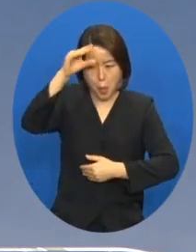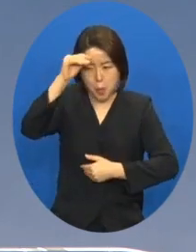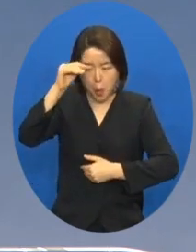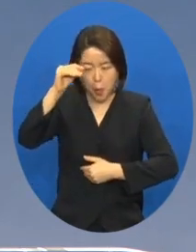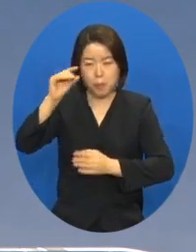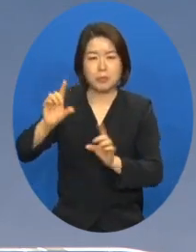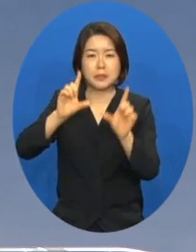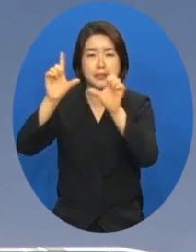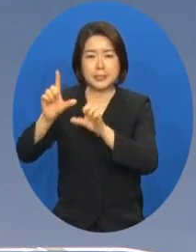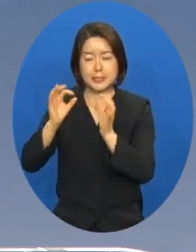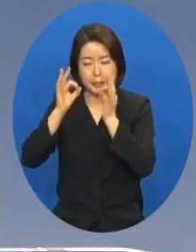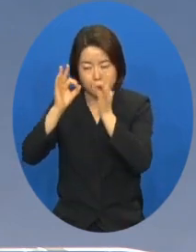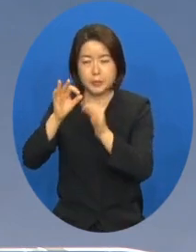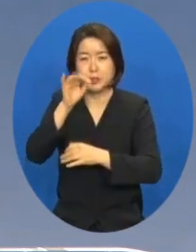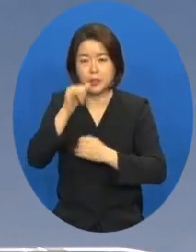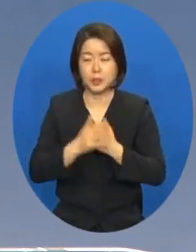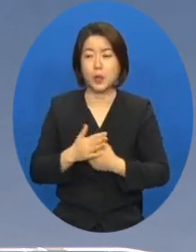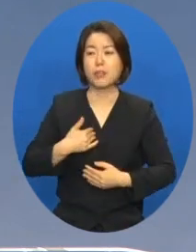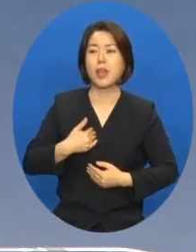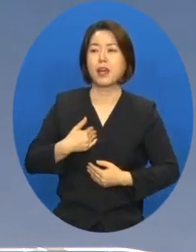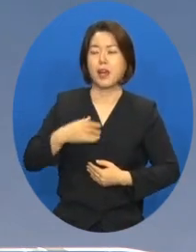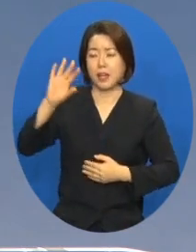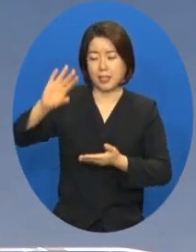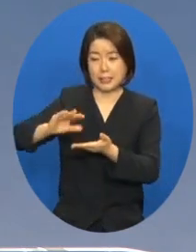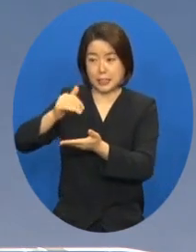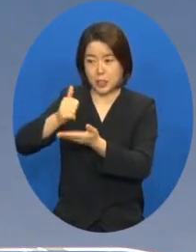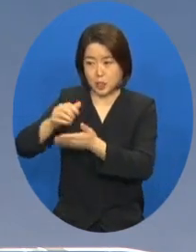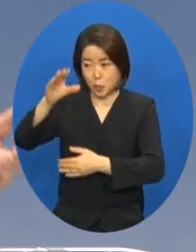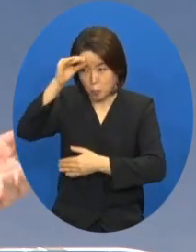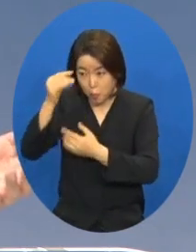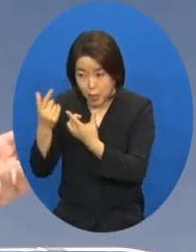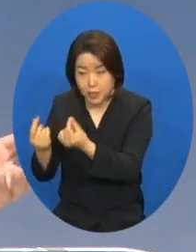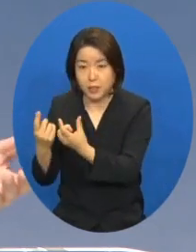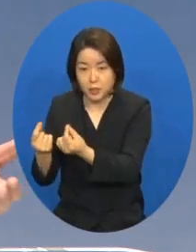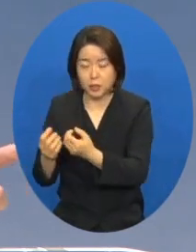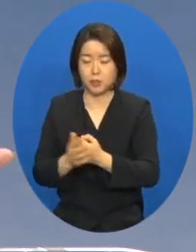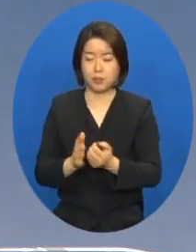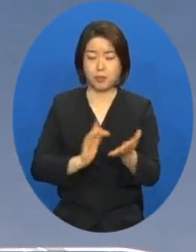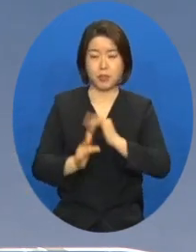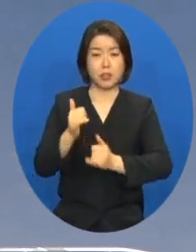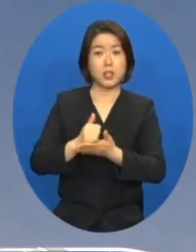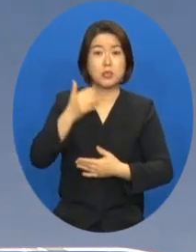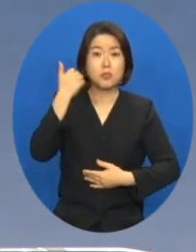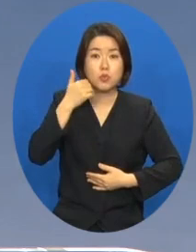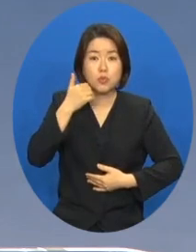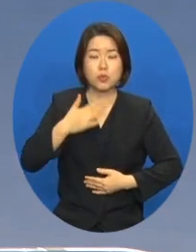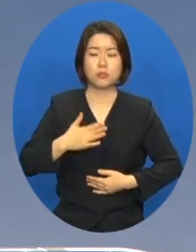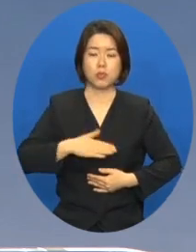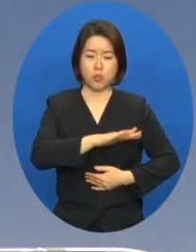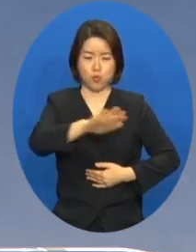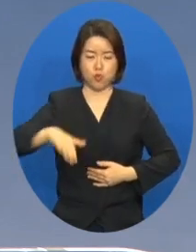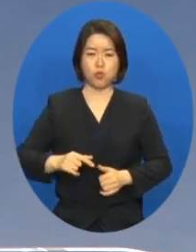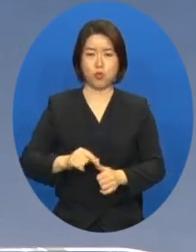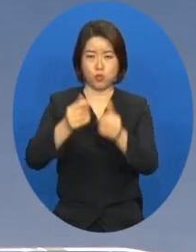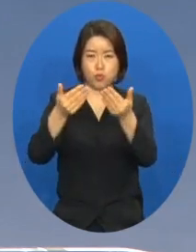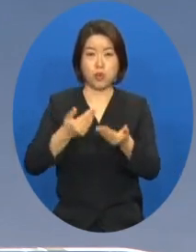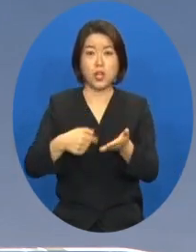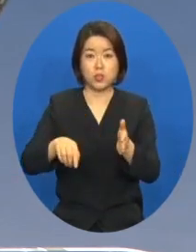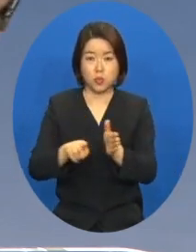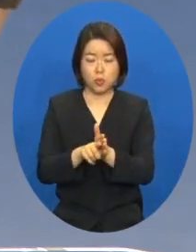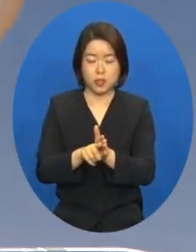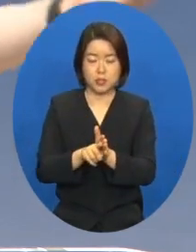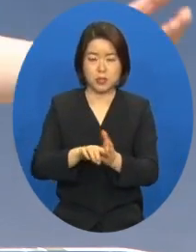했다는 겁니다. 내가 그리스도를 본받는 것처럼 예수님이 어떤 분이십니까? 우리를 구원하려고